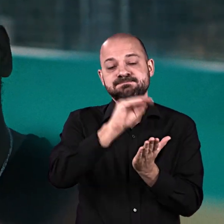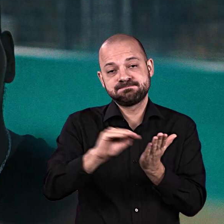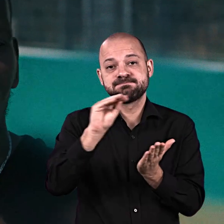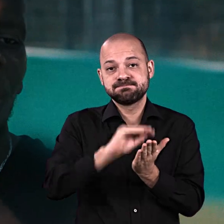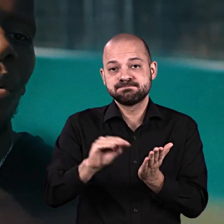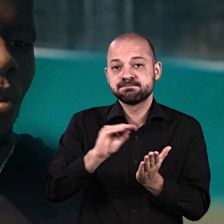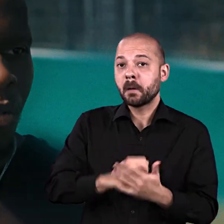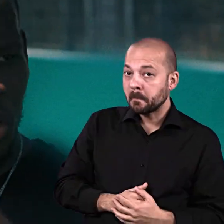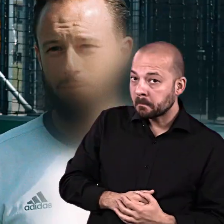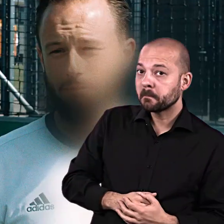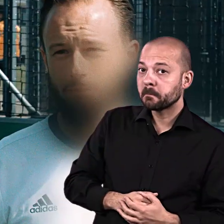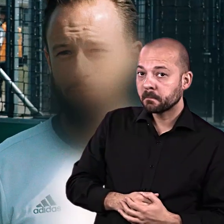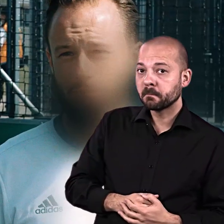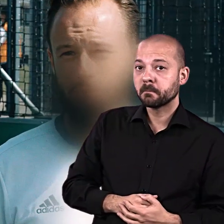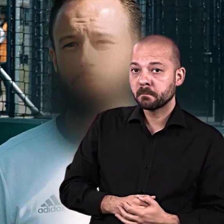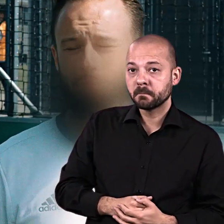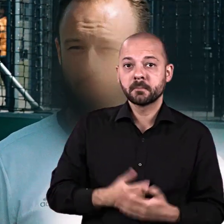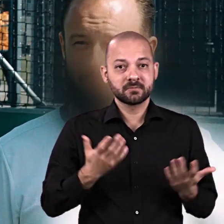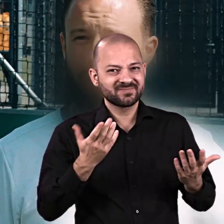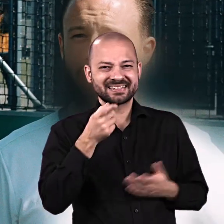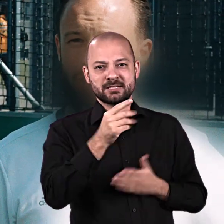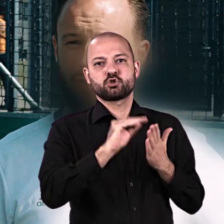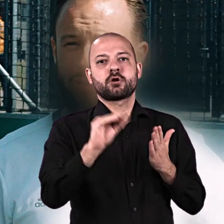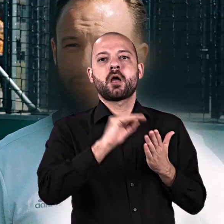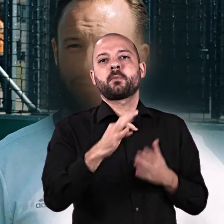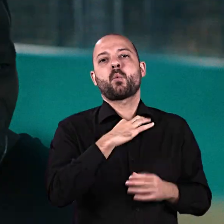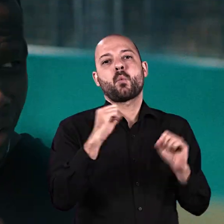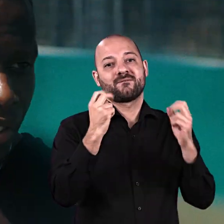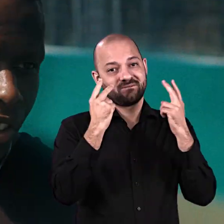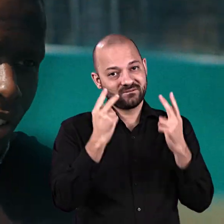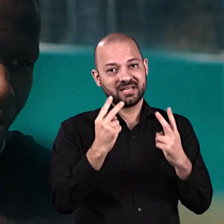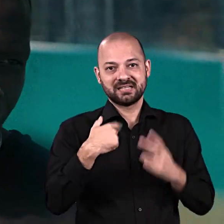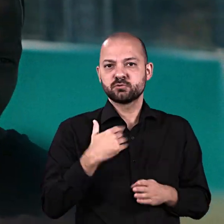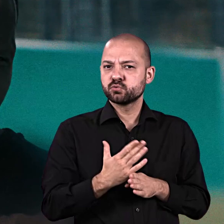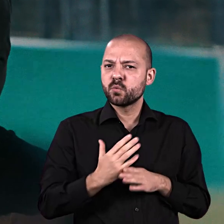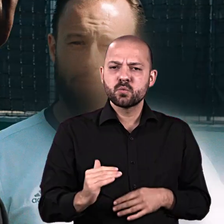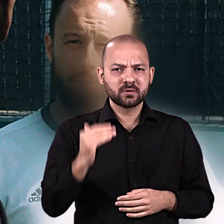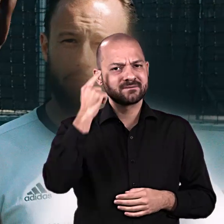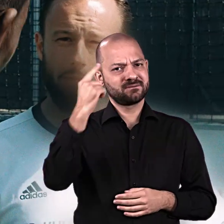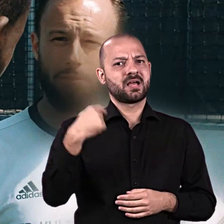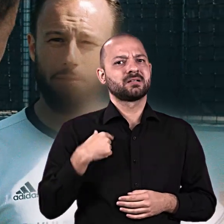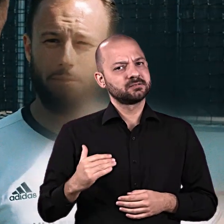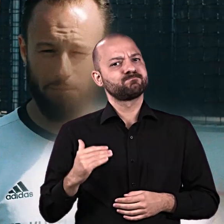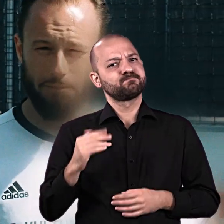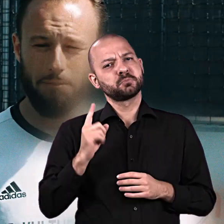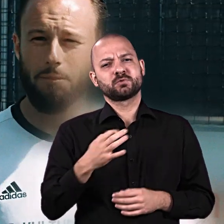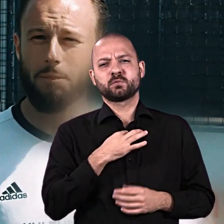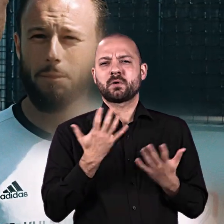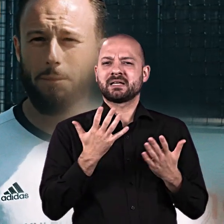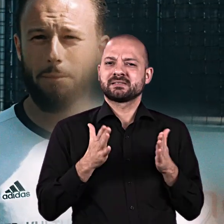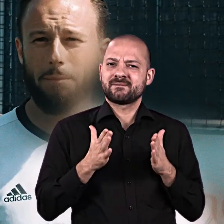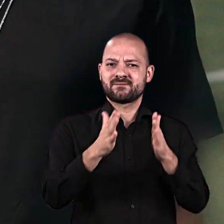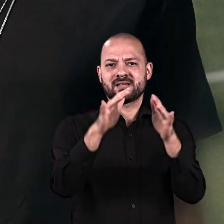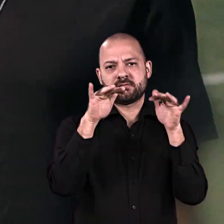ich meine Gedanken irgendwie ausdrücken kann. Deswegen schreiben ist für mich sehr, sehr wichtig. Und seit ich klein bin, ich